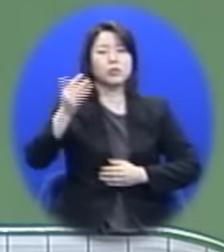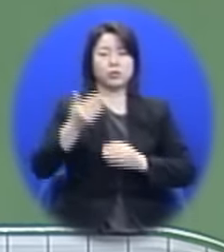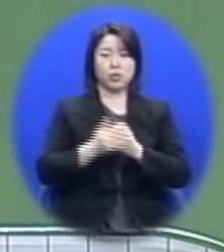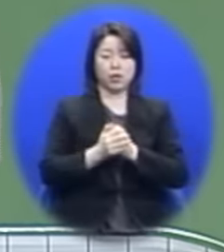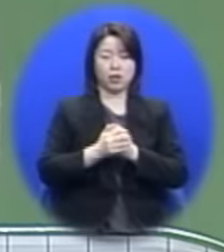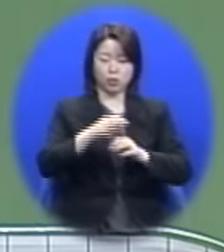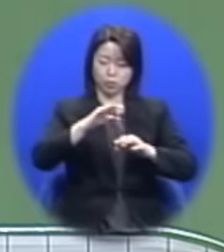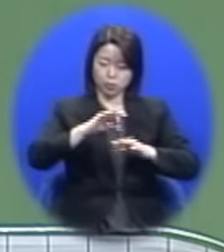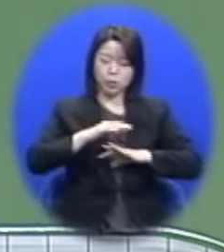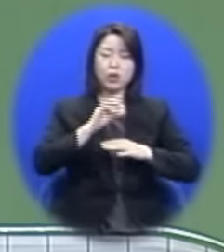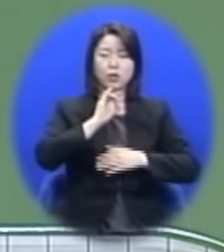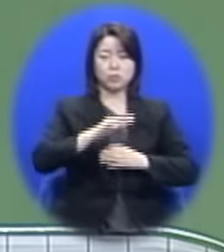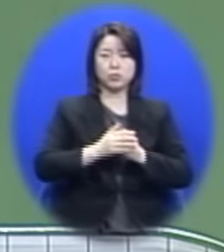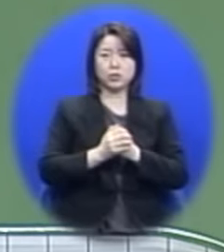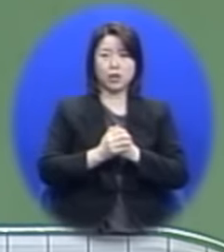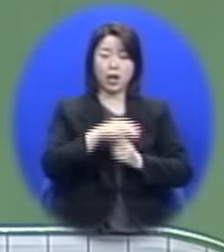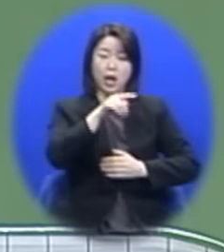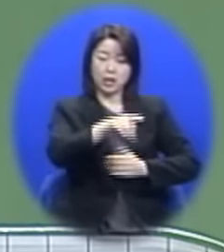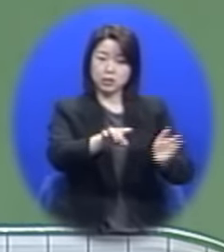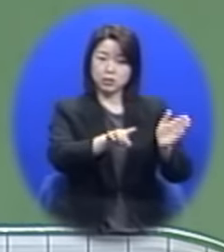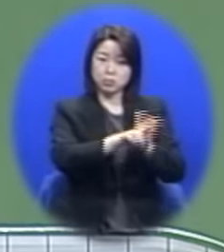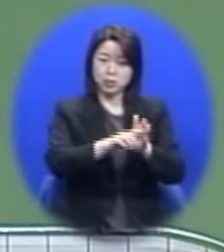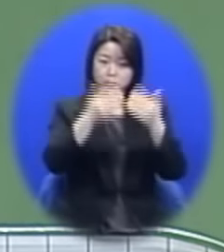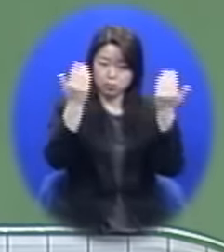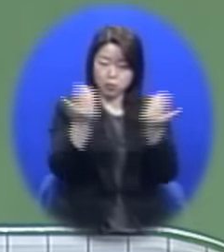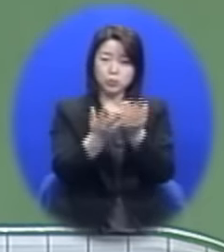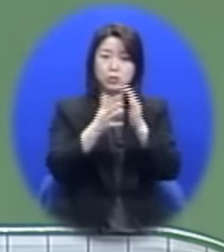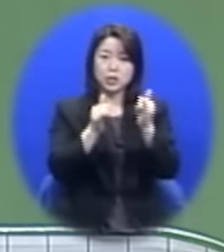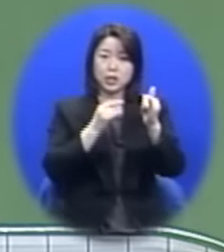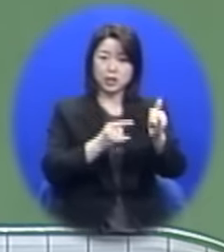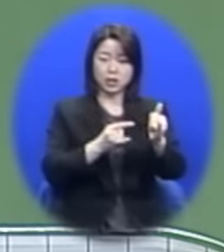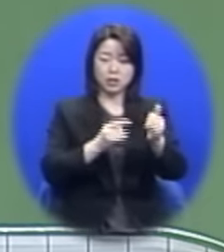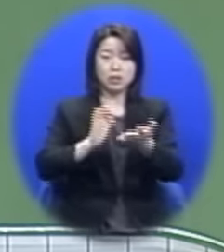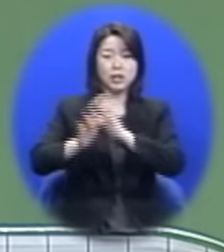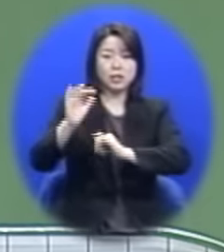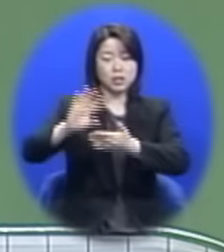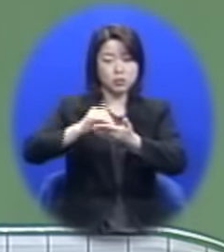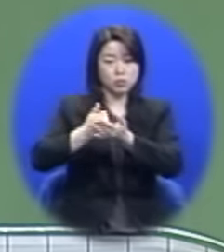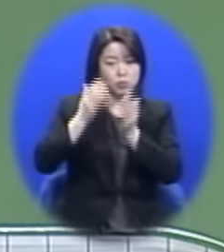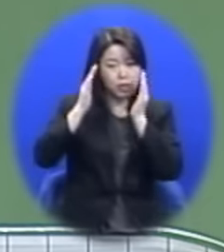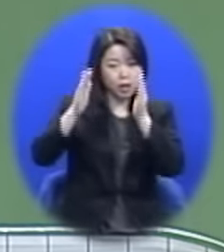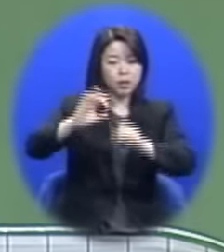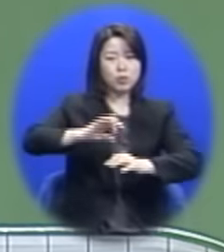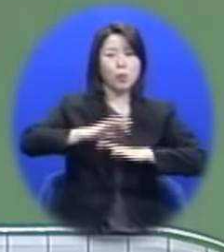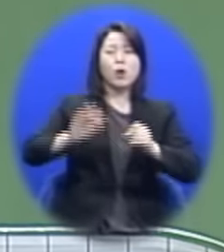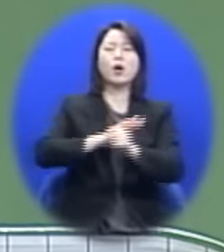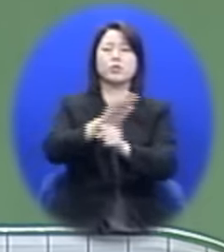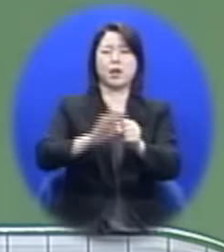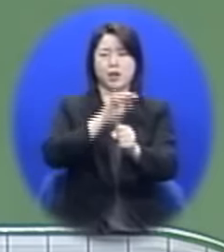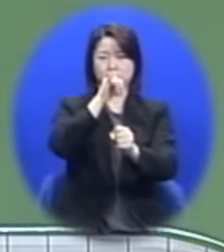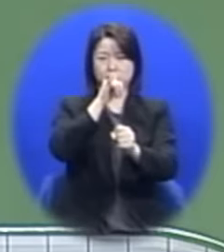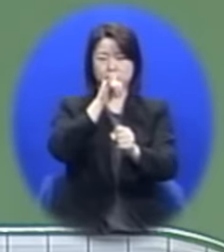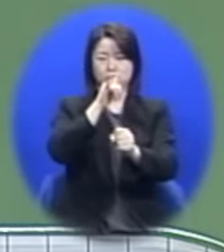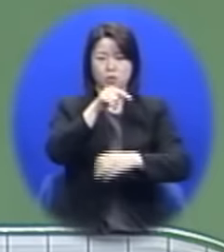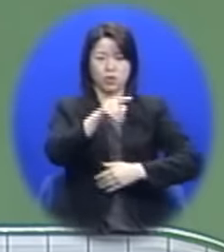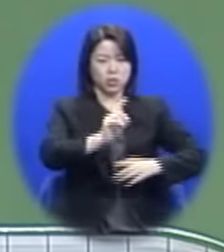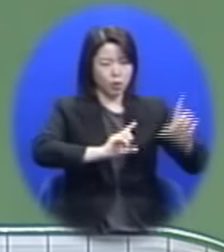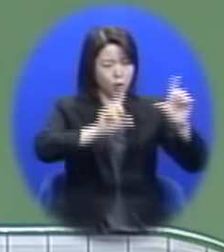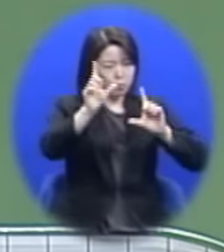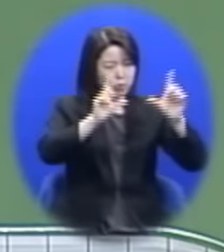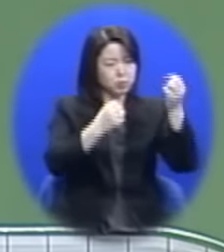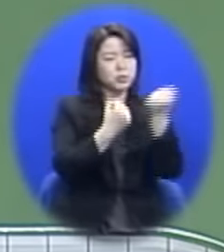그를 신실하게 믿는 모든 자들에게는 그를 향한 놀라운 사랑이 있다. 이런 현상은